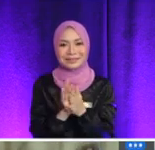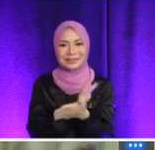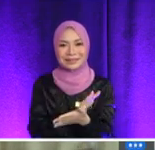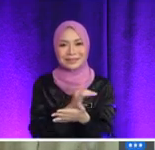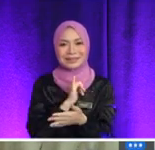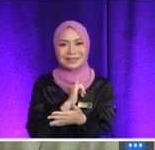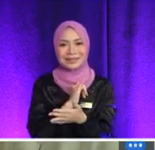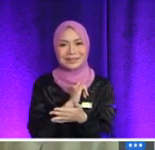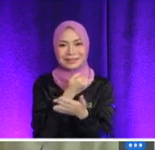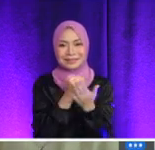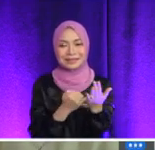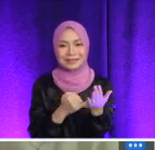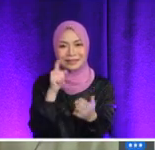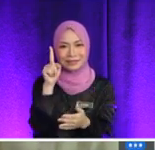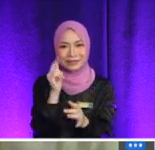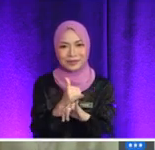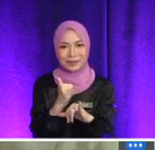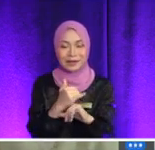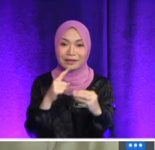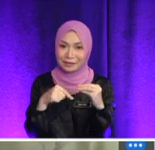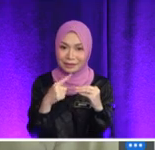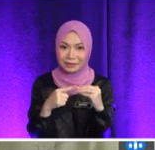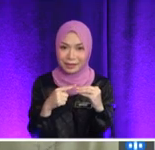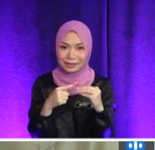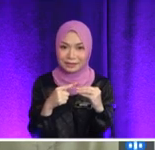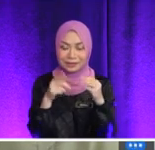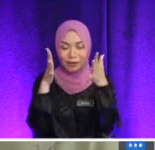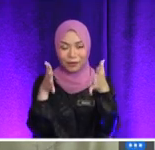gambar satu karya tentang seorang perempuan